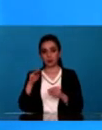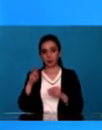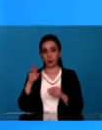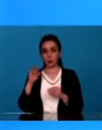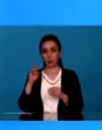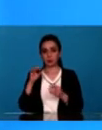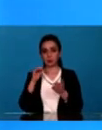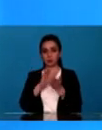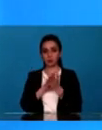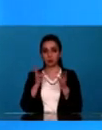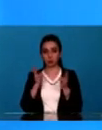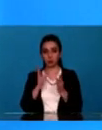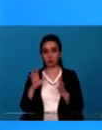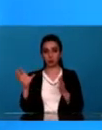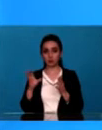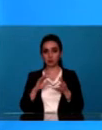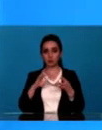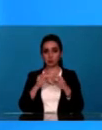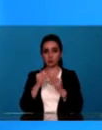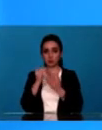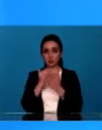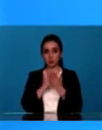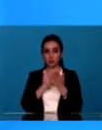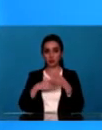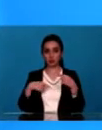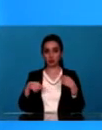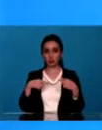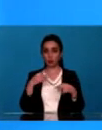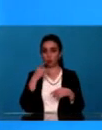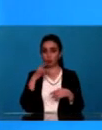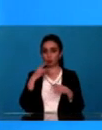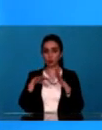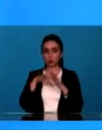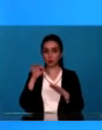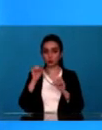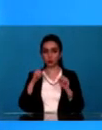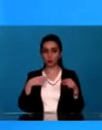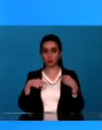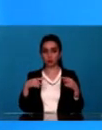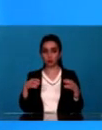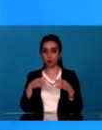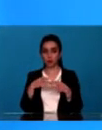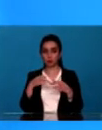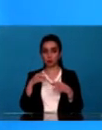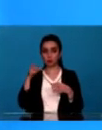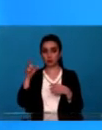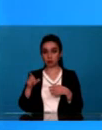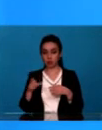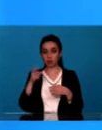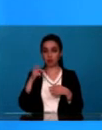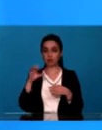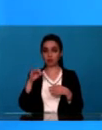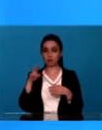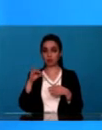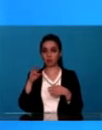должны будем записать весь список футболистов. Можете выбрать любых футболистов, которые вы знаете. Компонент